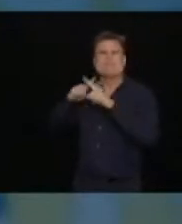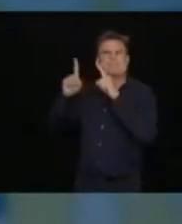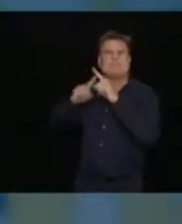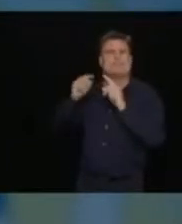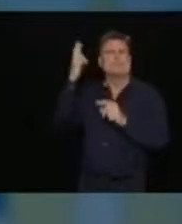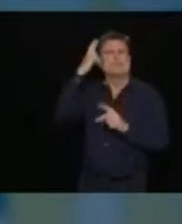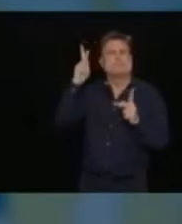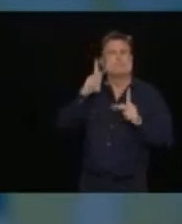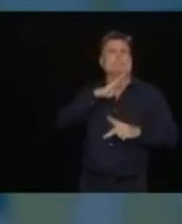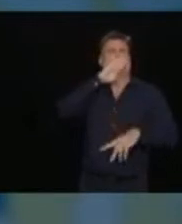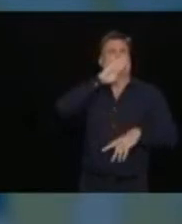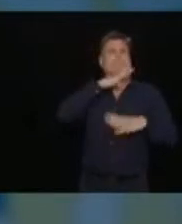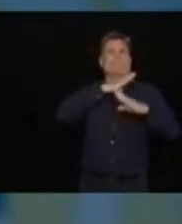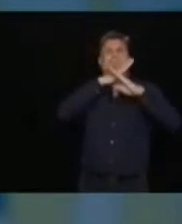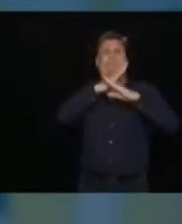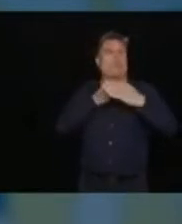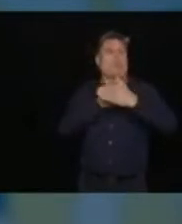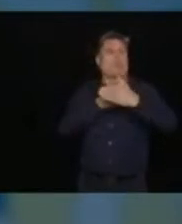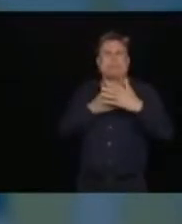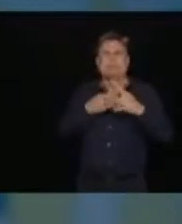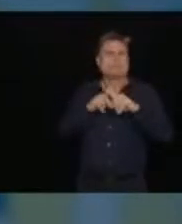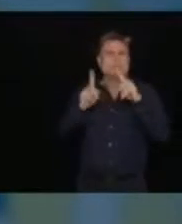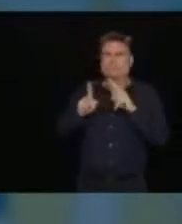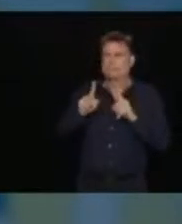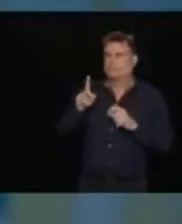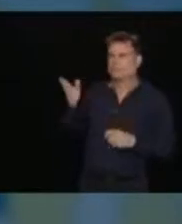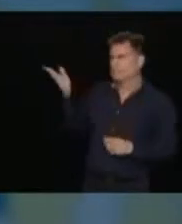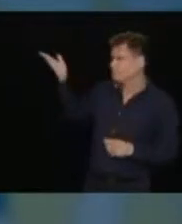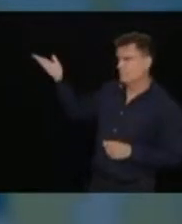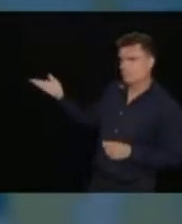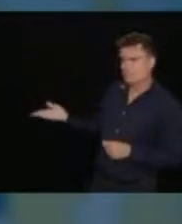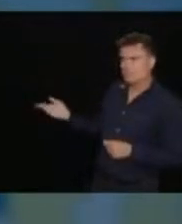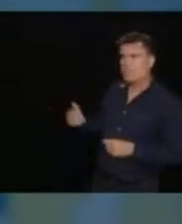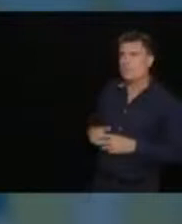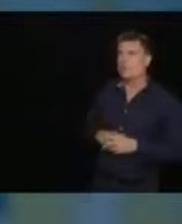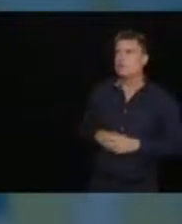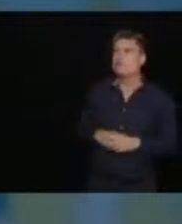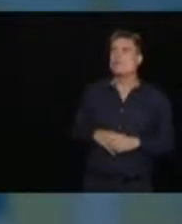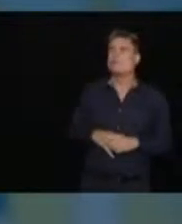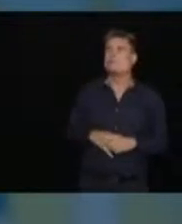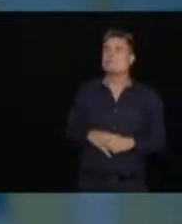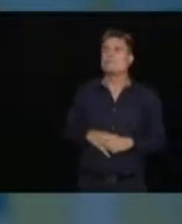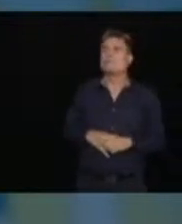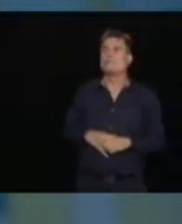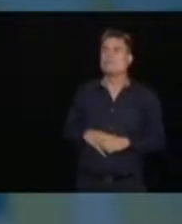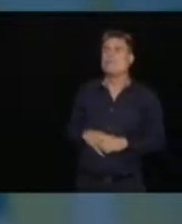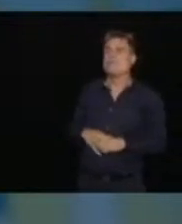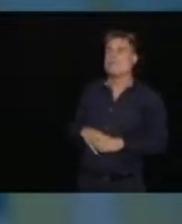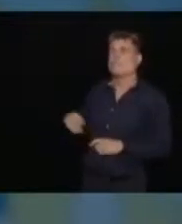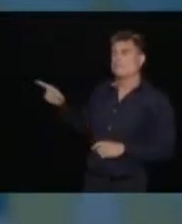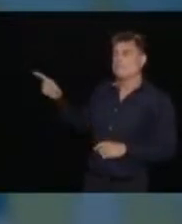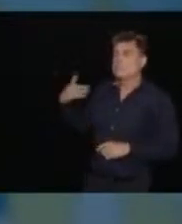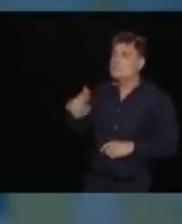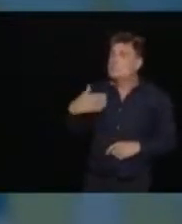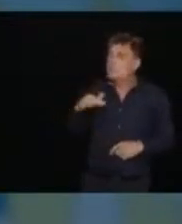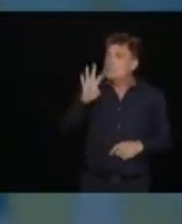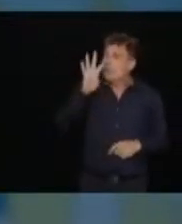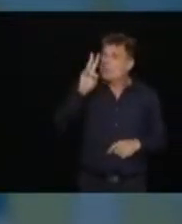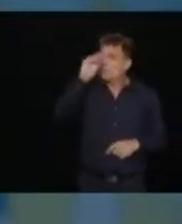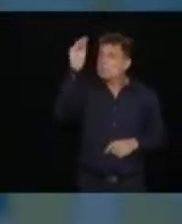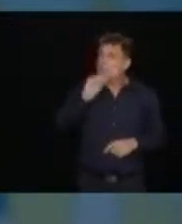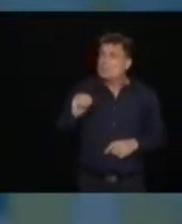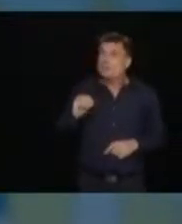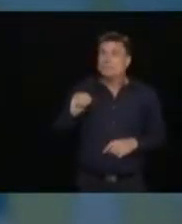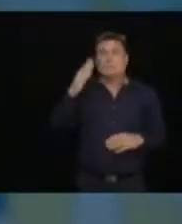的呢，就是有精神或者心理病的呢，这个47%更加坏